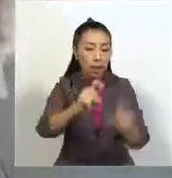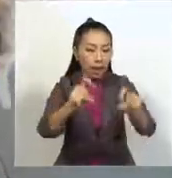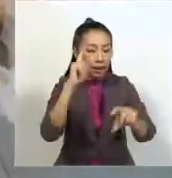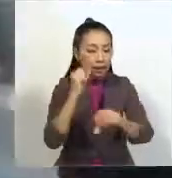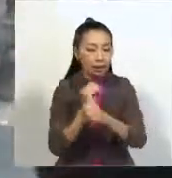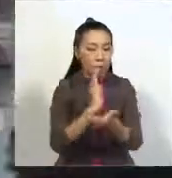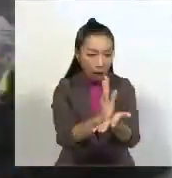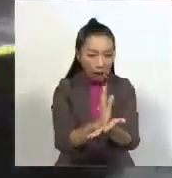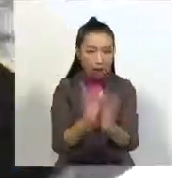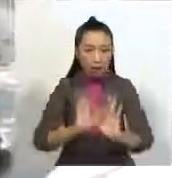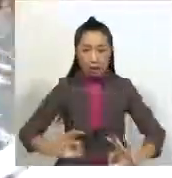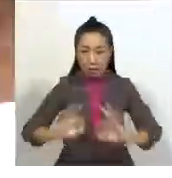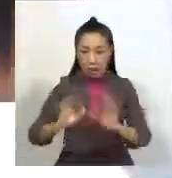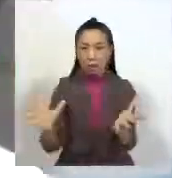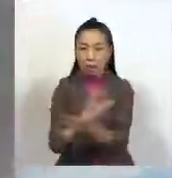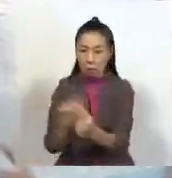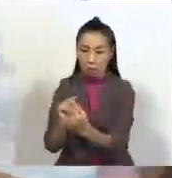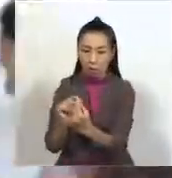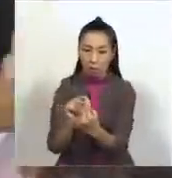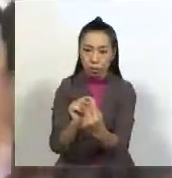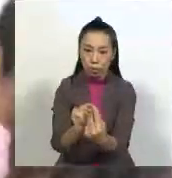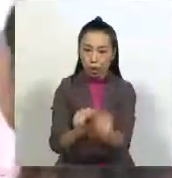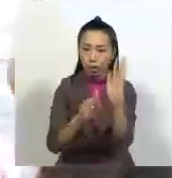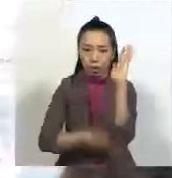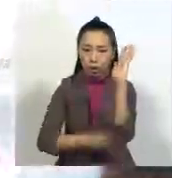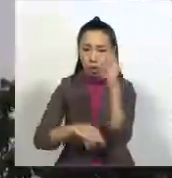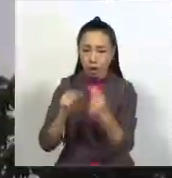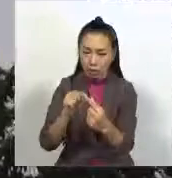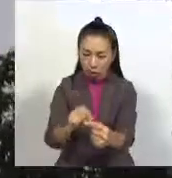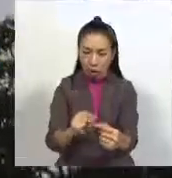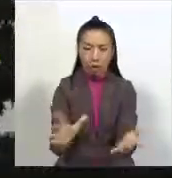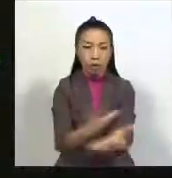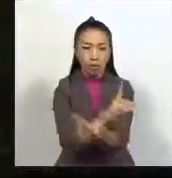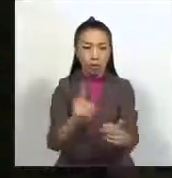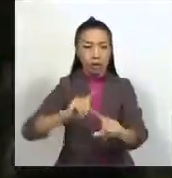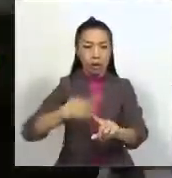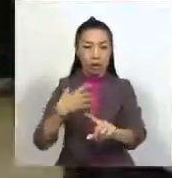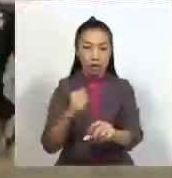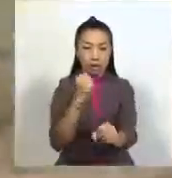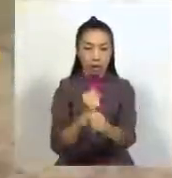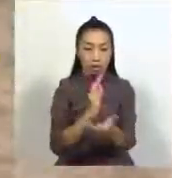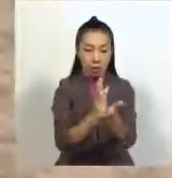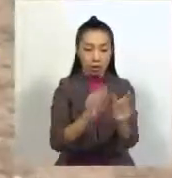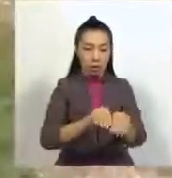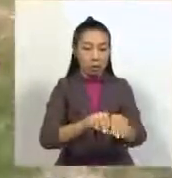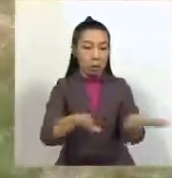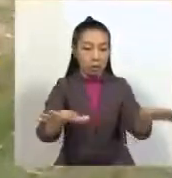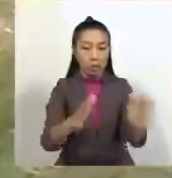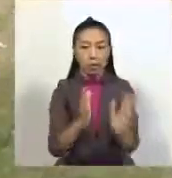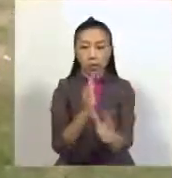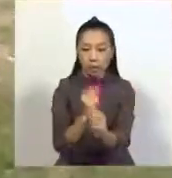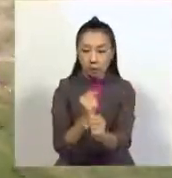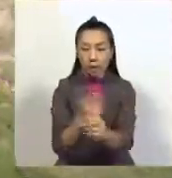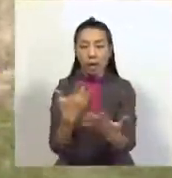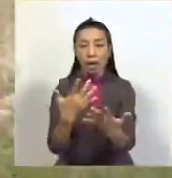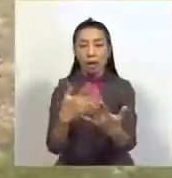งอยู่ในสังคมถิ่นใต้และสังคมไทยพร้อมทั้งเป็นการเผยแพร่ประเพณีบุญศาสตร์เดือน10ให้แก่นักศึกษาบุคลากรและผู้เข้าร่วมโคร